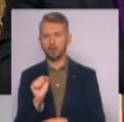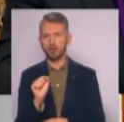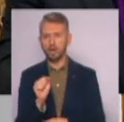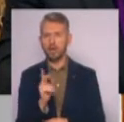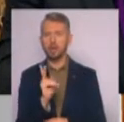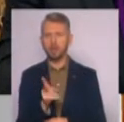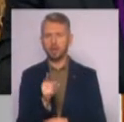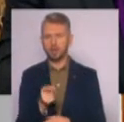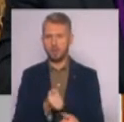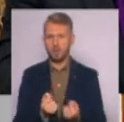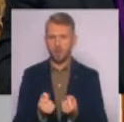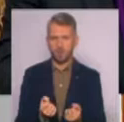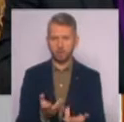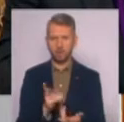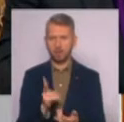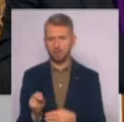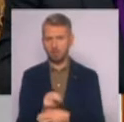Как с ним бороться и как его